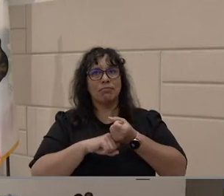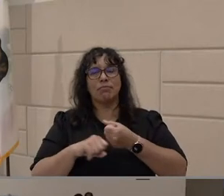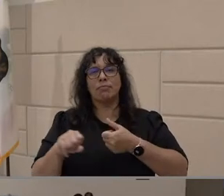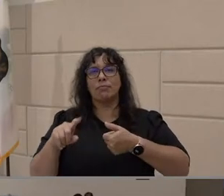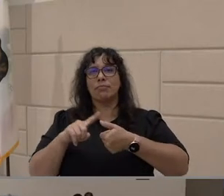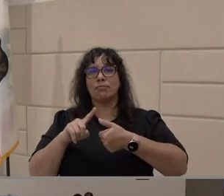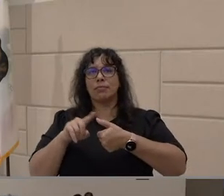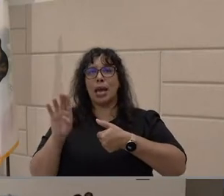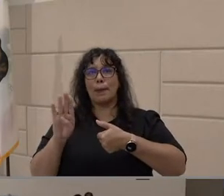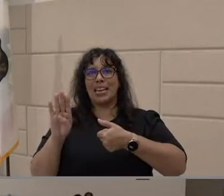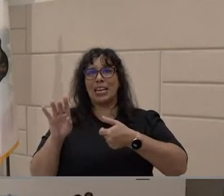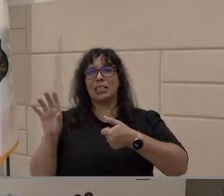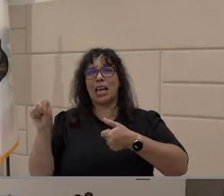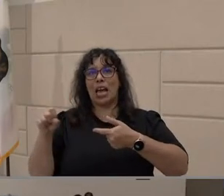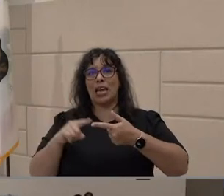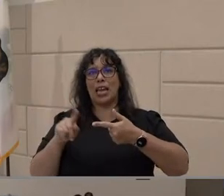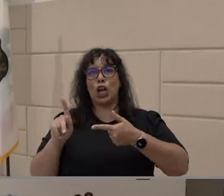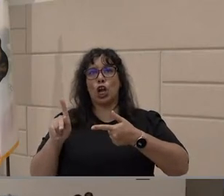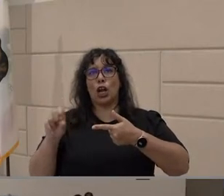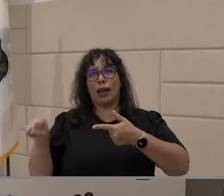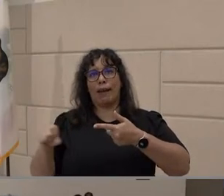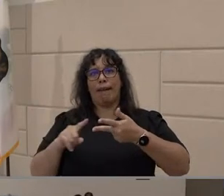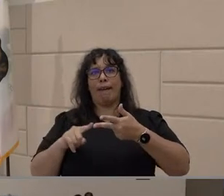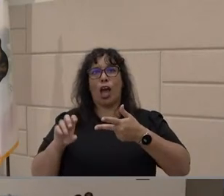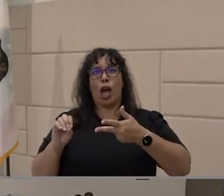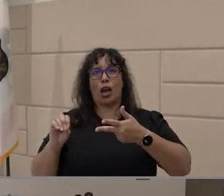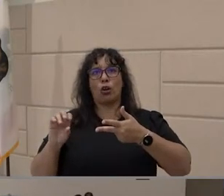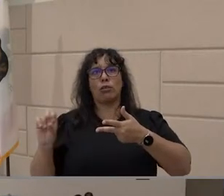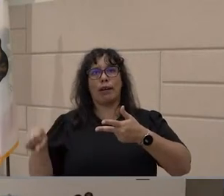តោះចូលព្រម